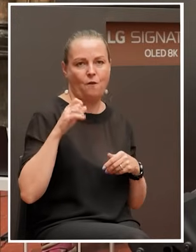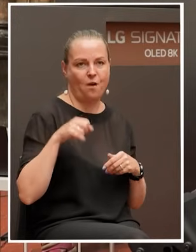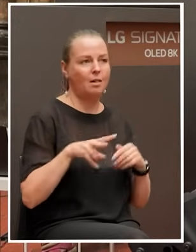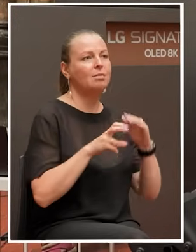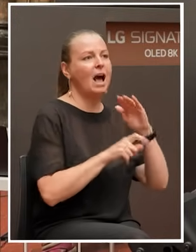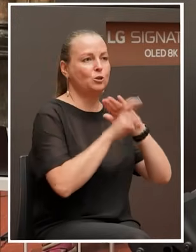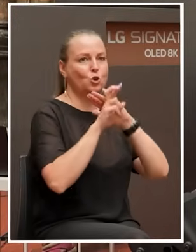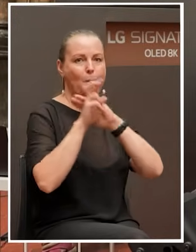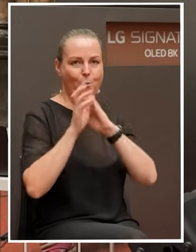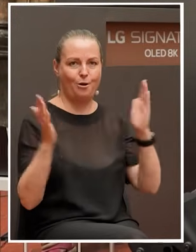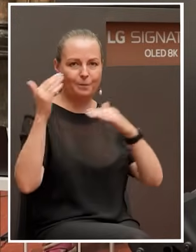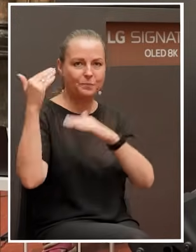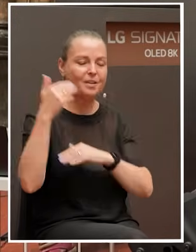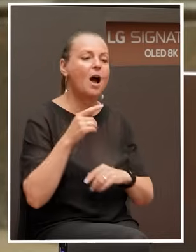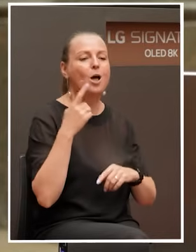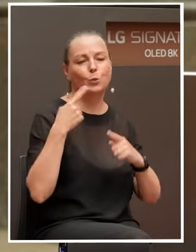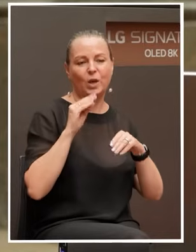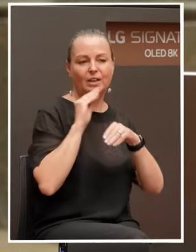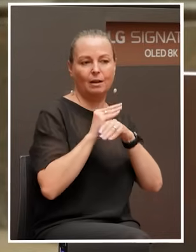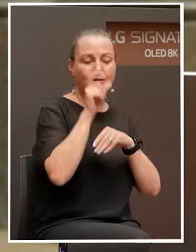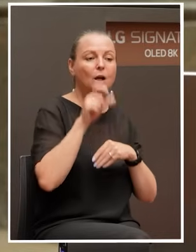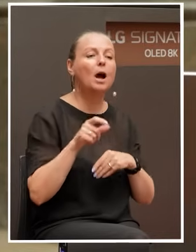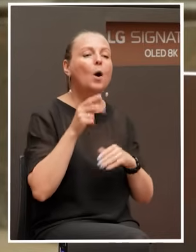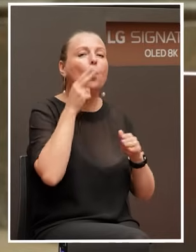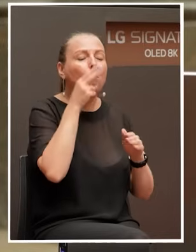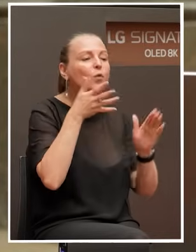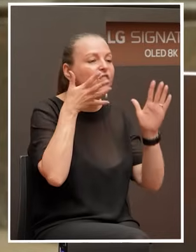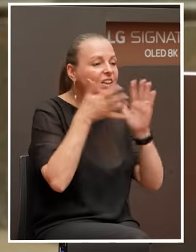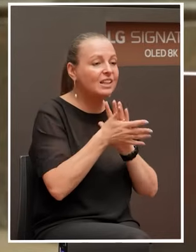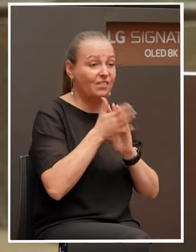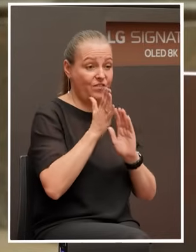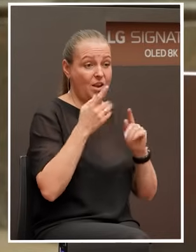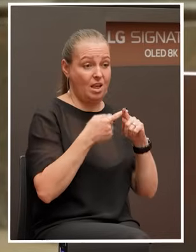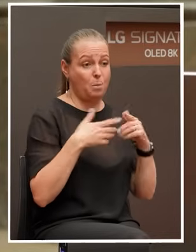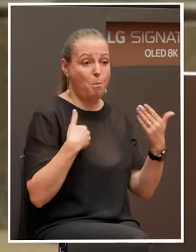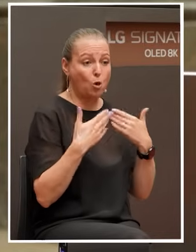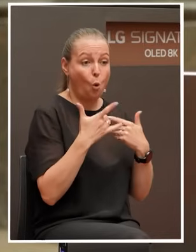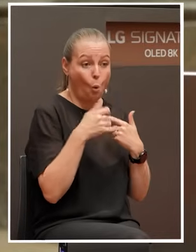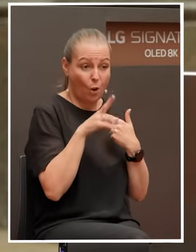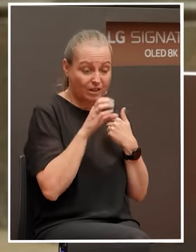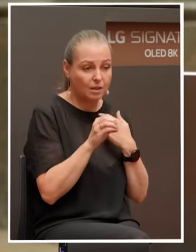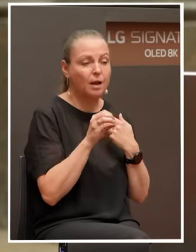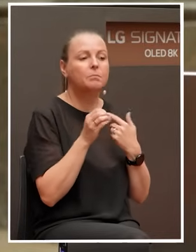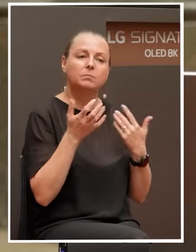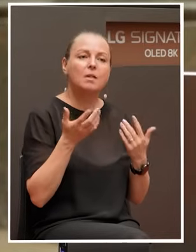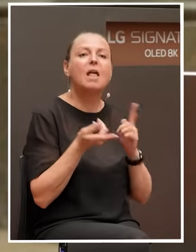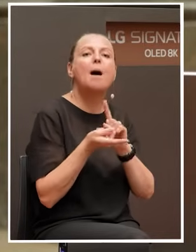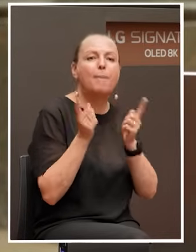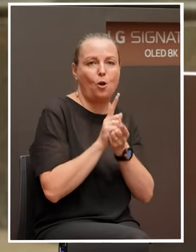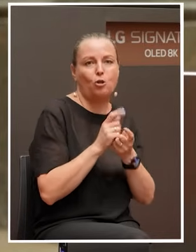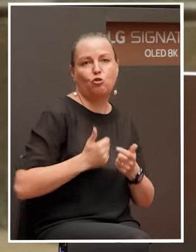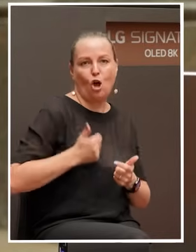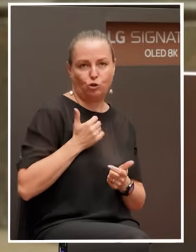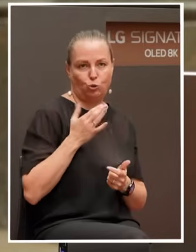соборы, то критик журнала «Жюль Блас» как раз увидел в подходе Моне прям противоположное достоинство.